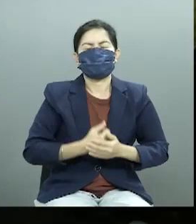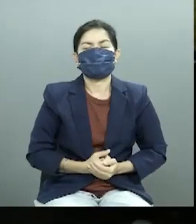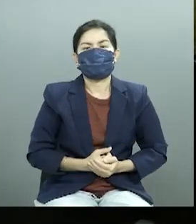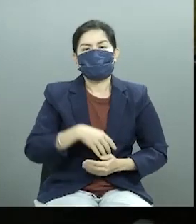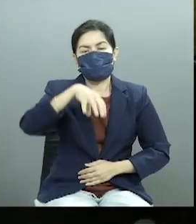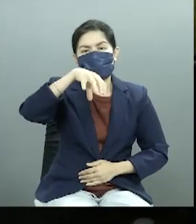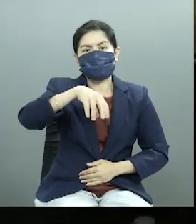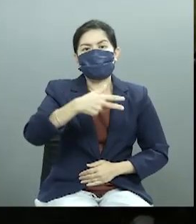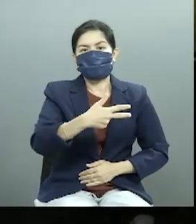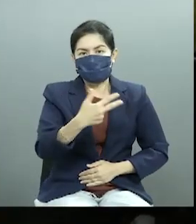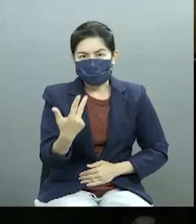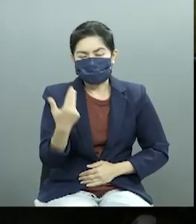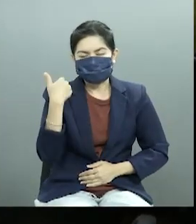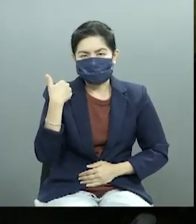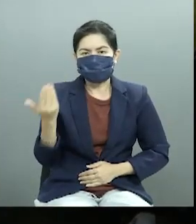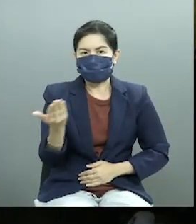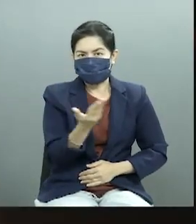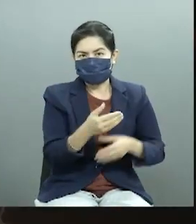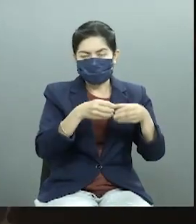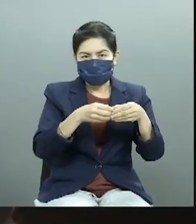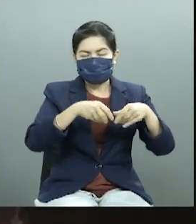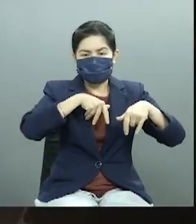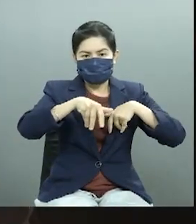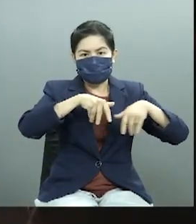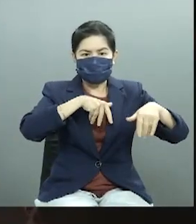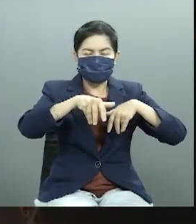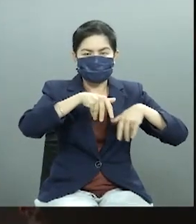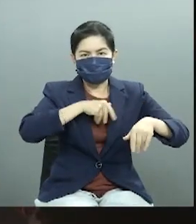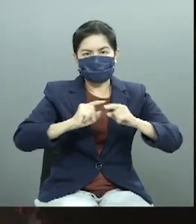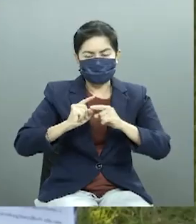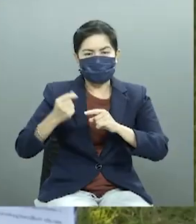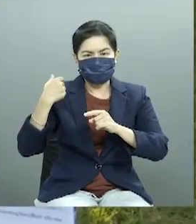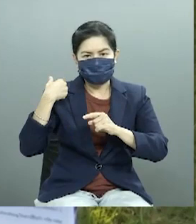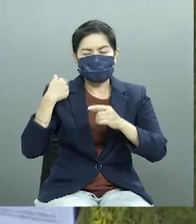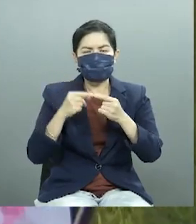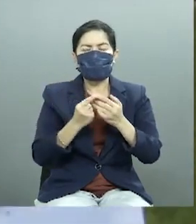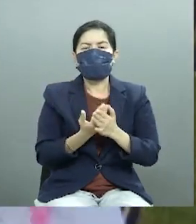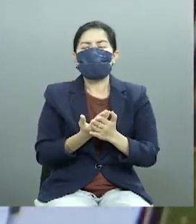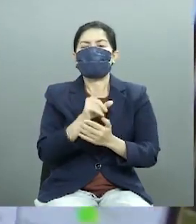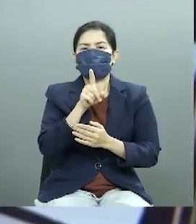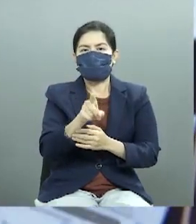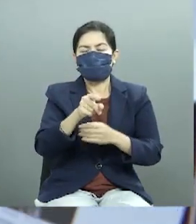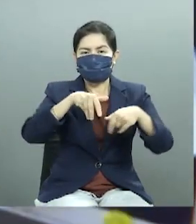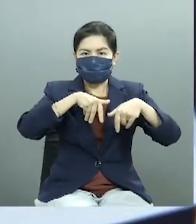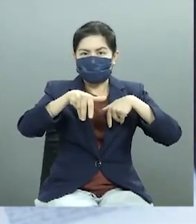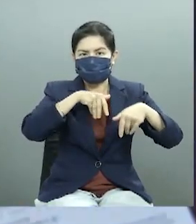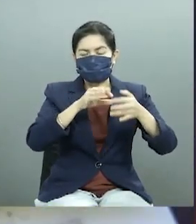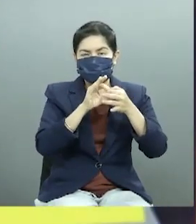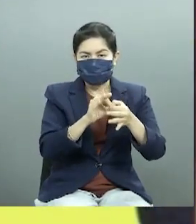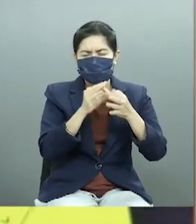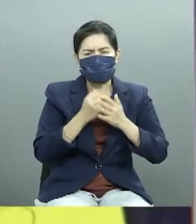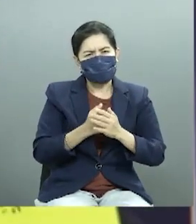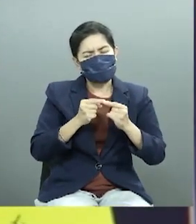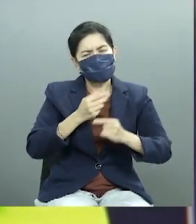ที่ไทย PBS เปิดบ้านต้อนรับแฟนละครทีมงานจึงขอใช้เวลาพิเศษนี้สอบถามความคิดเห็นและข้อเสนอแนะ